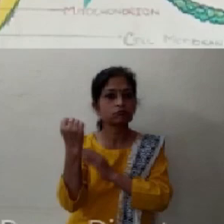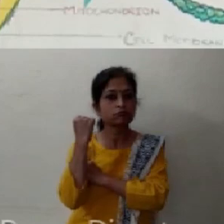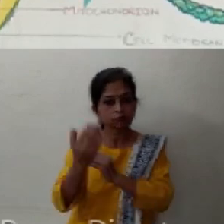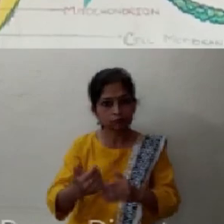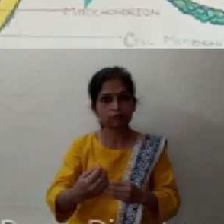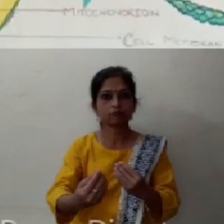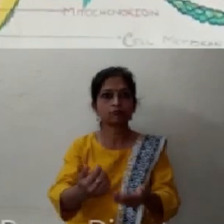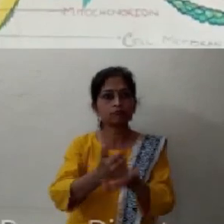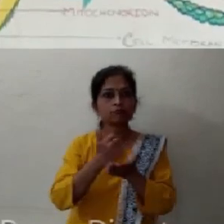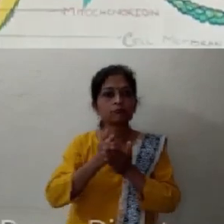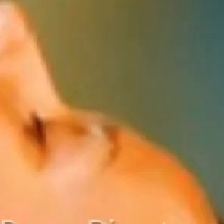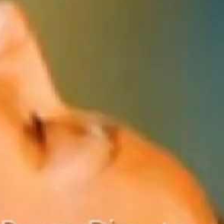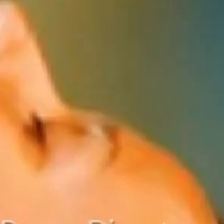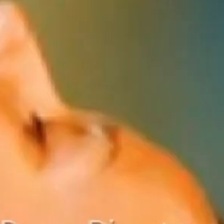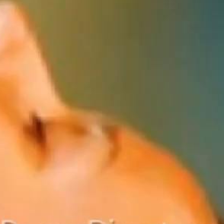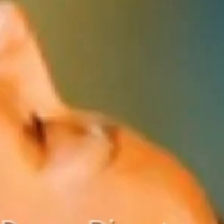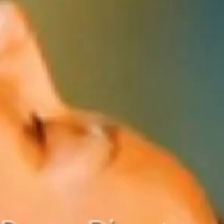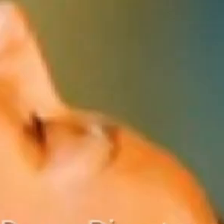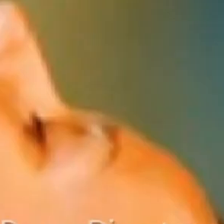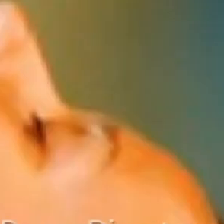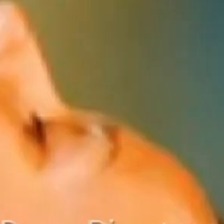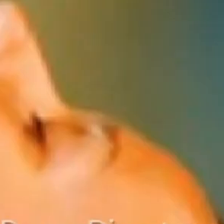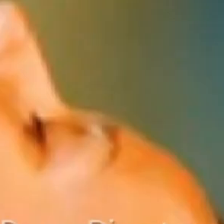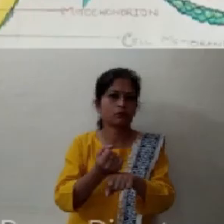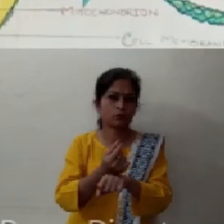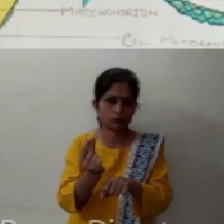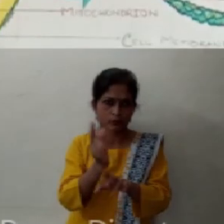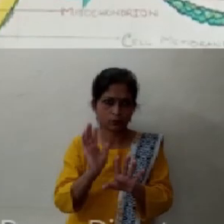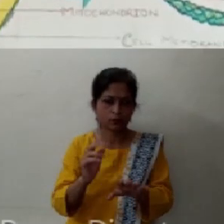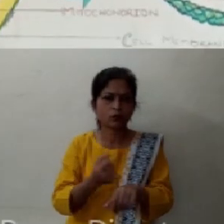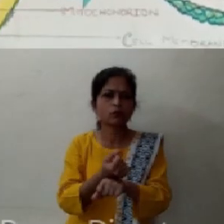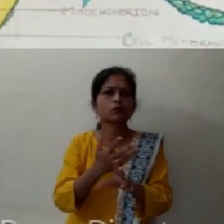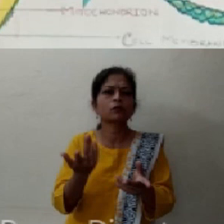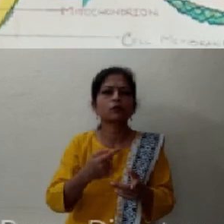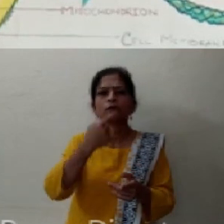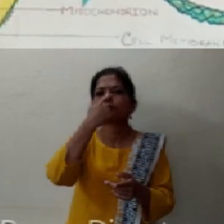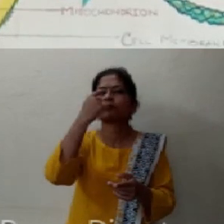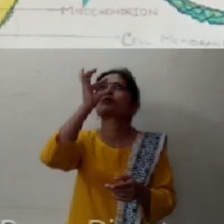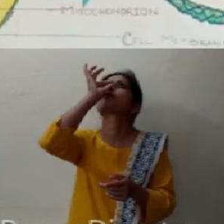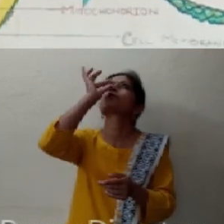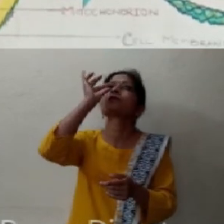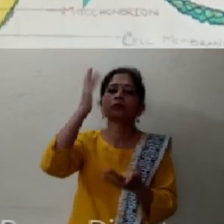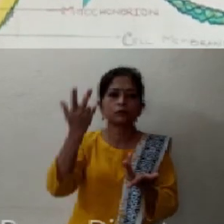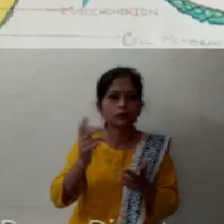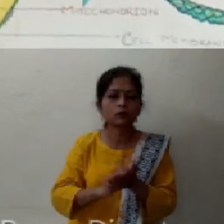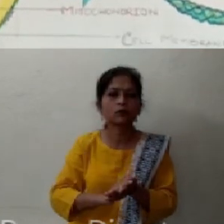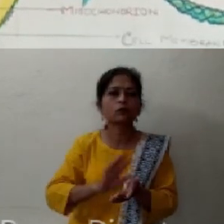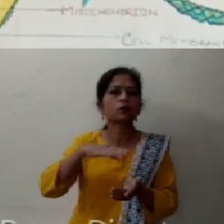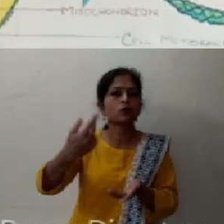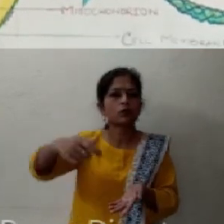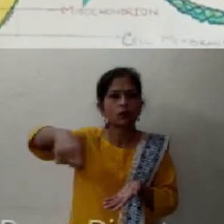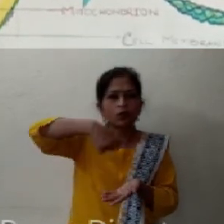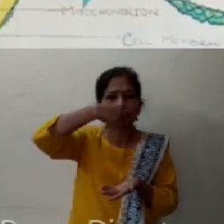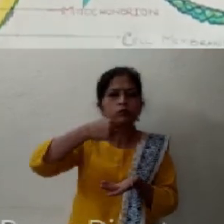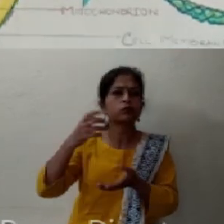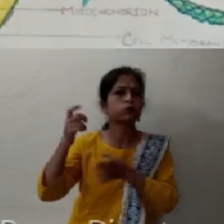प्रयोग, चाहे वो नास्य के रूप में आप नाक में डालें, या चम्मच भर नारियल का तेल ले लें,